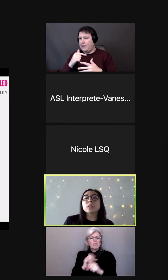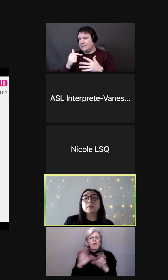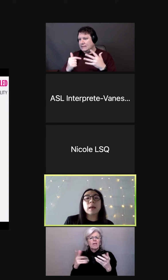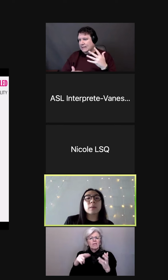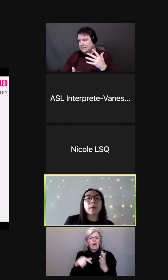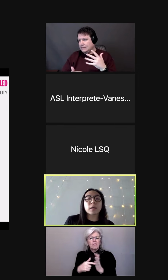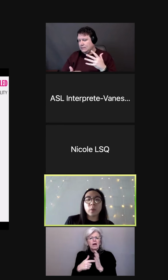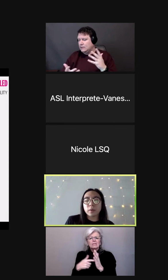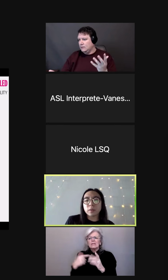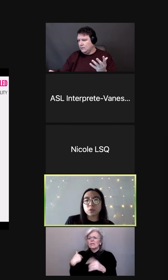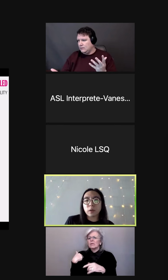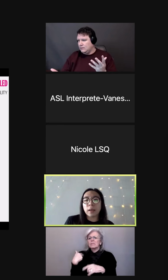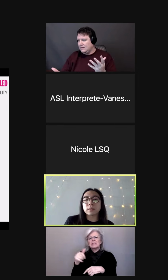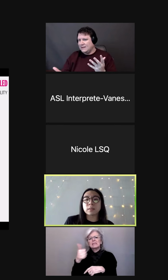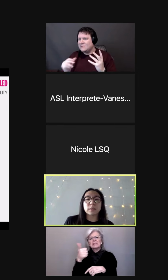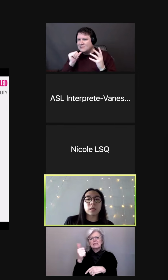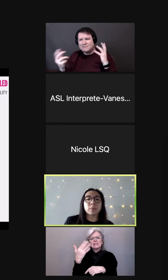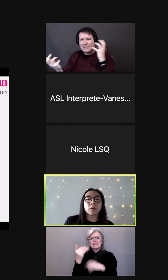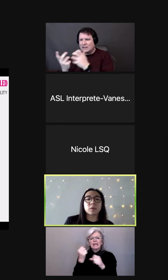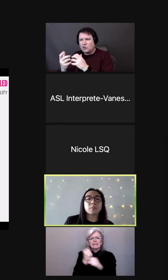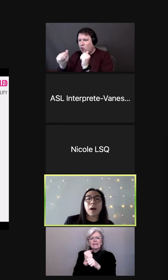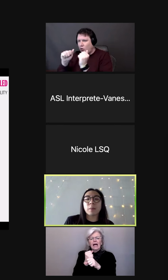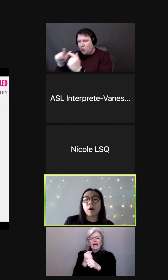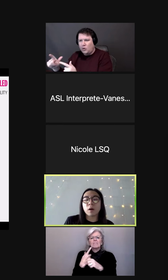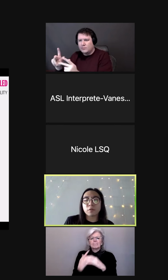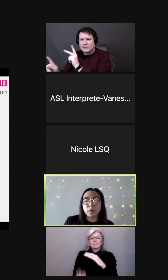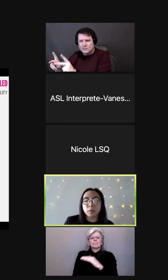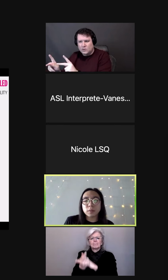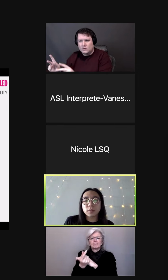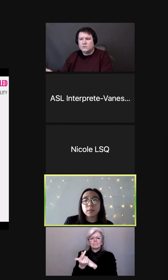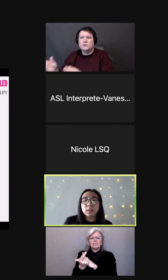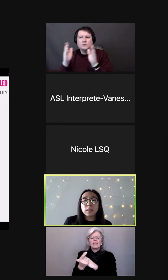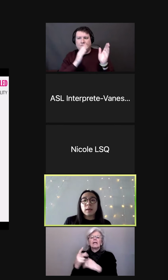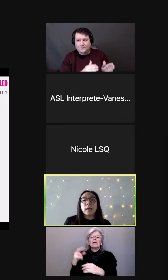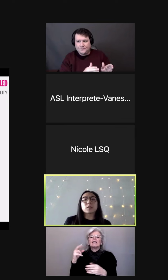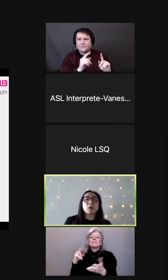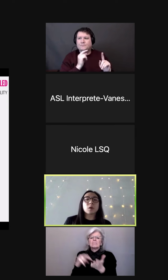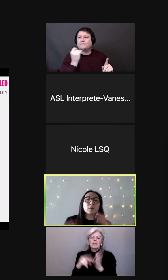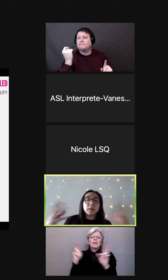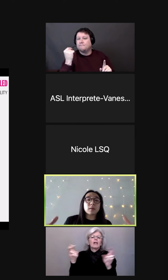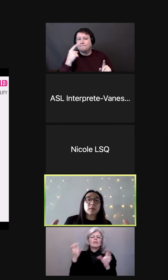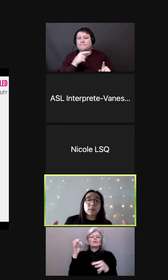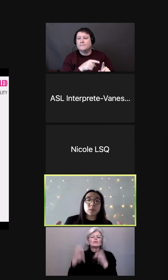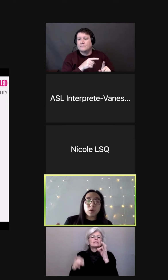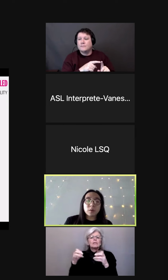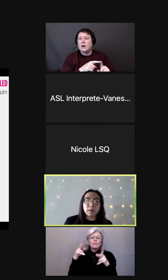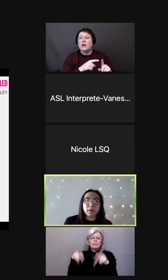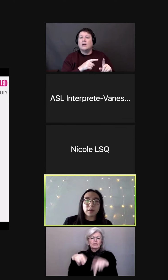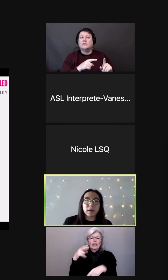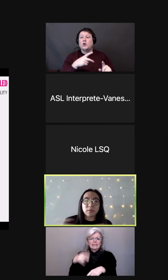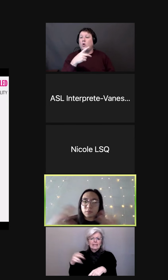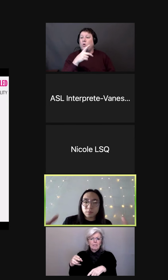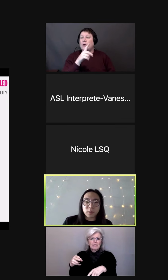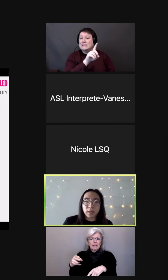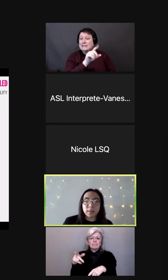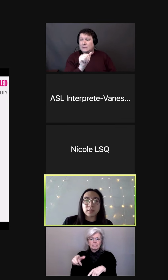15 dernières années a vu le jour. Donc,'est la justice pour les personnes handicapées, surtout